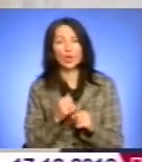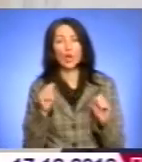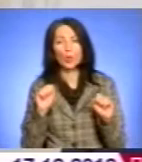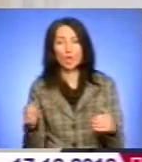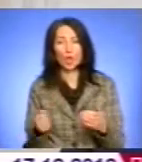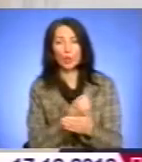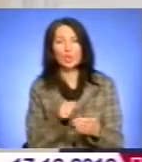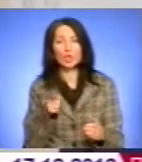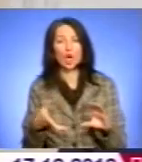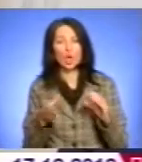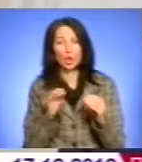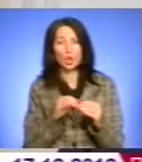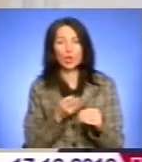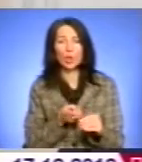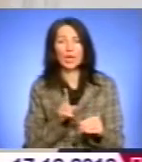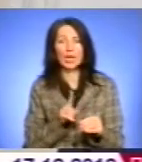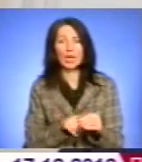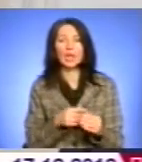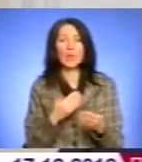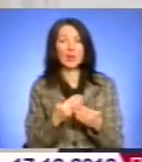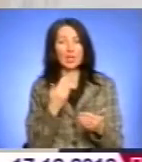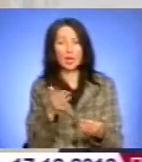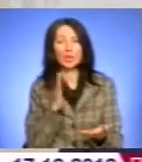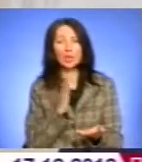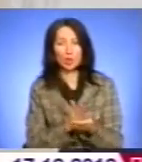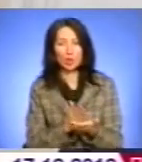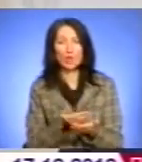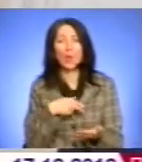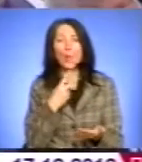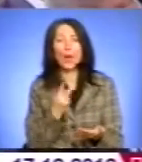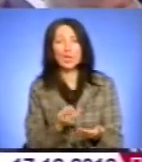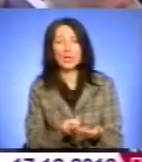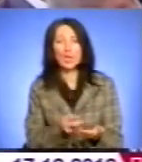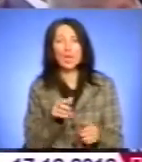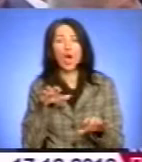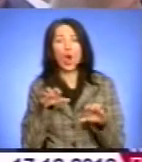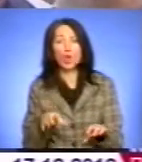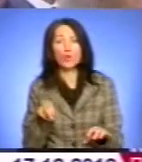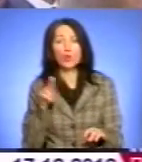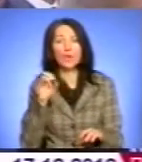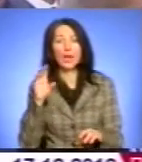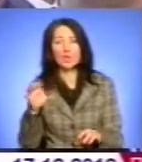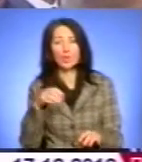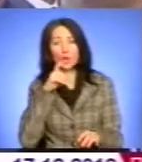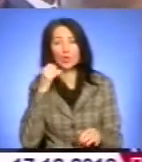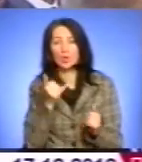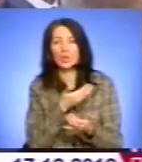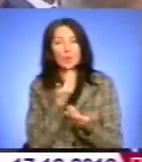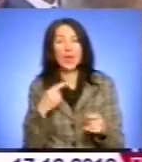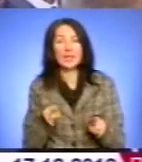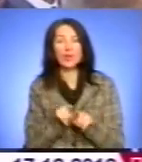того результату, який перед нами стоїть і покладений головою ДВС України. Сьогодні немає такої сфери